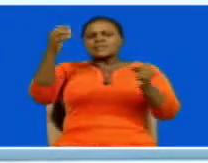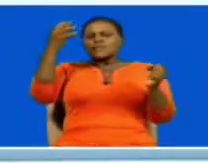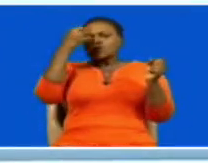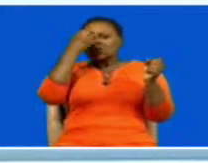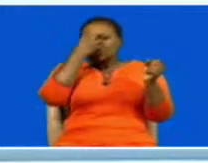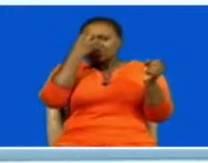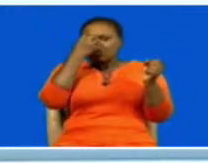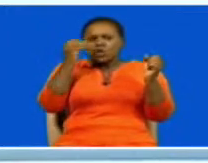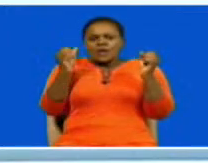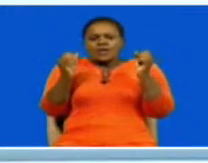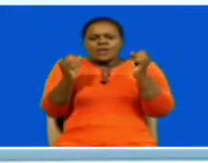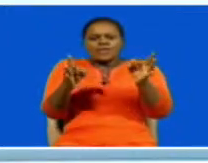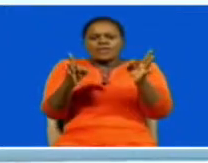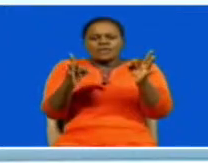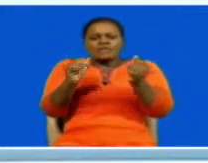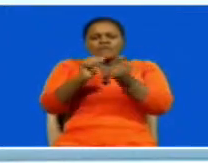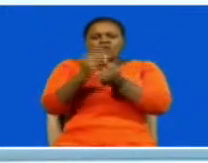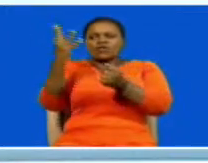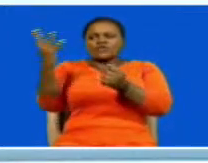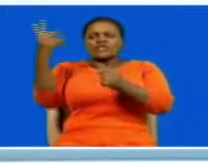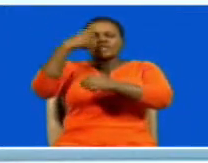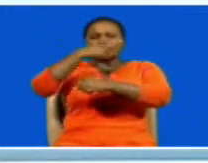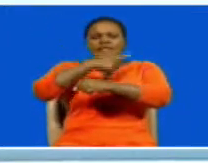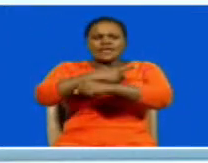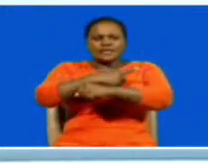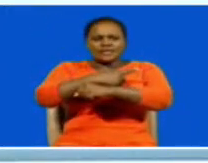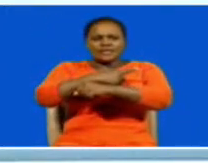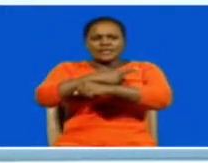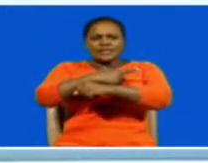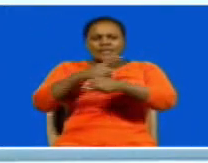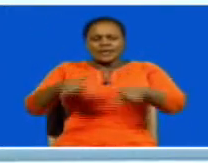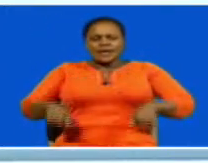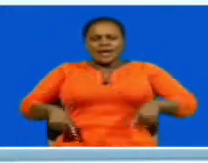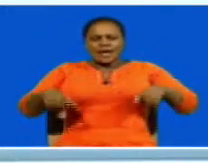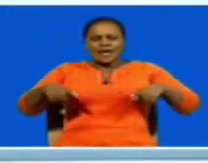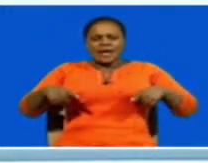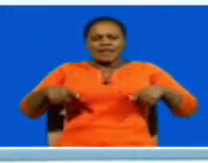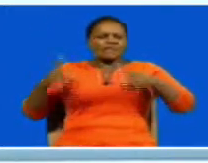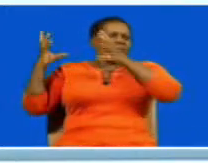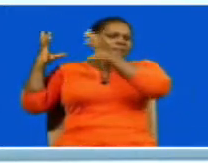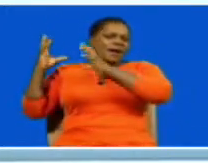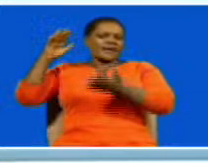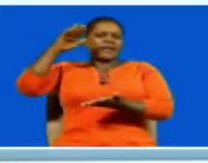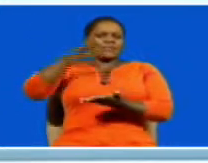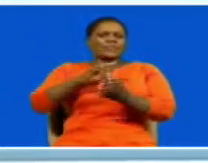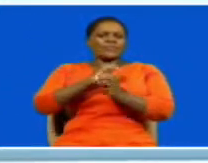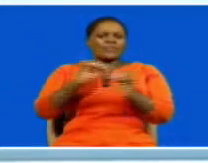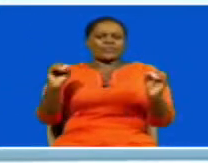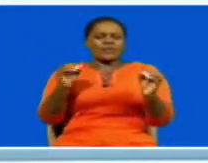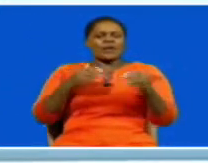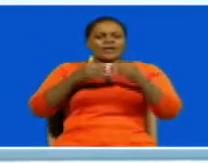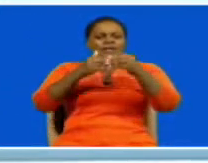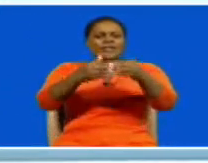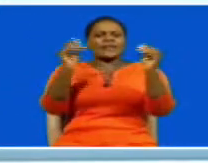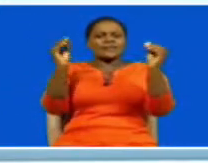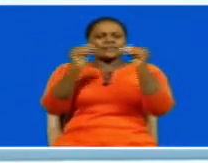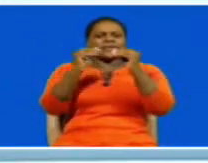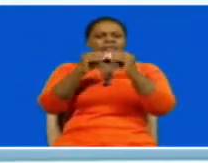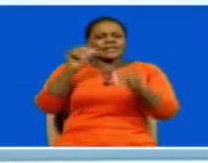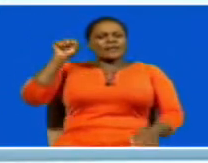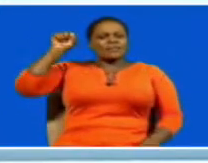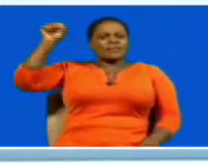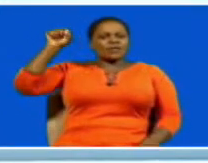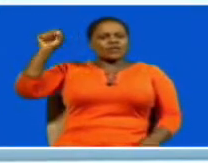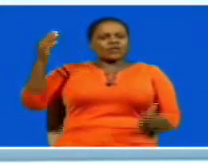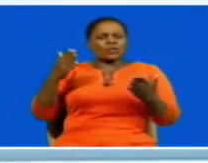Ruto endapo katika siku 12 zijazo gharama ya maisha haitashuka. Odinga aliyeongoza mkutano wa kisiasa